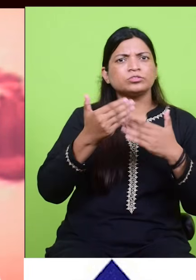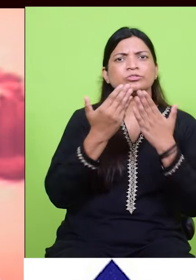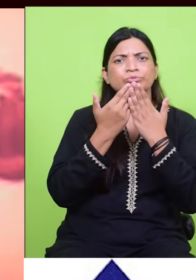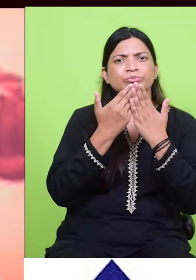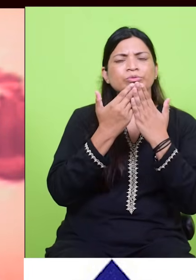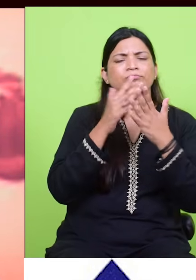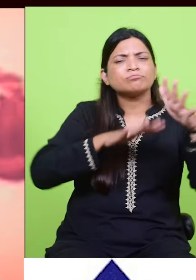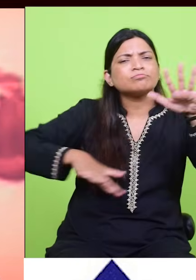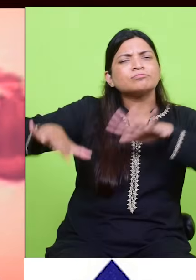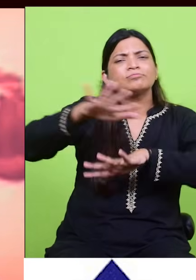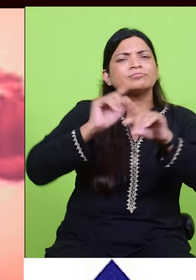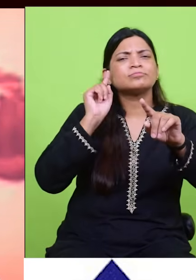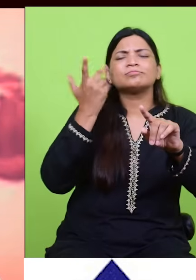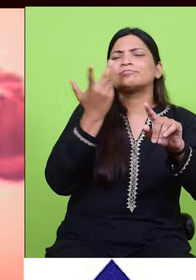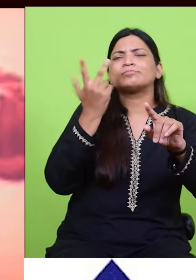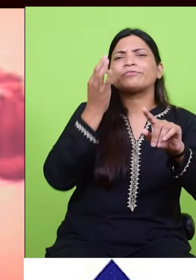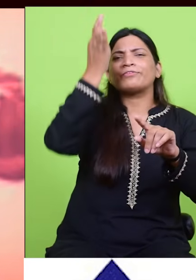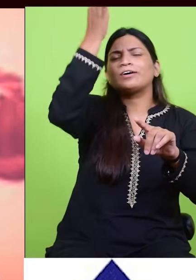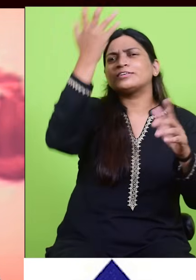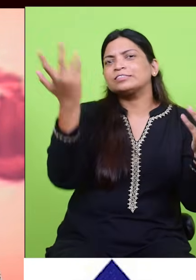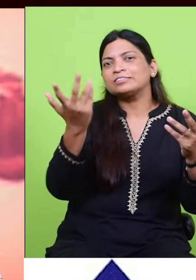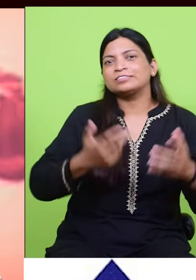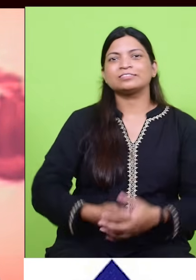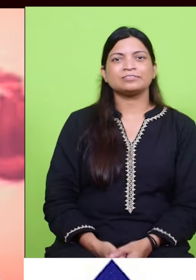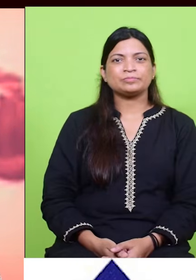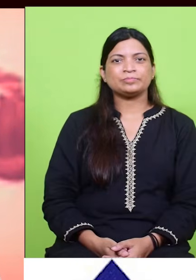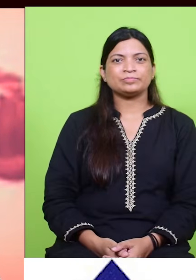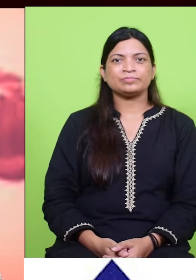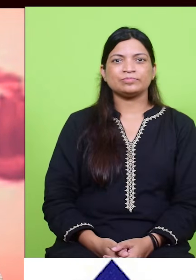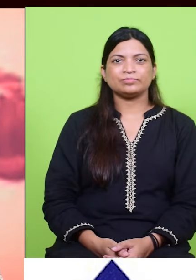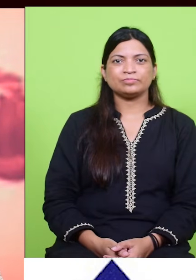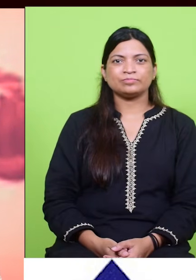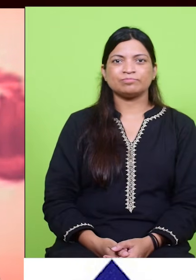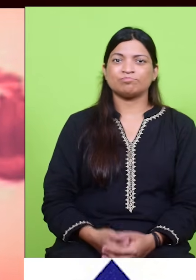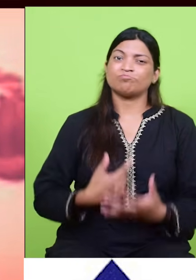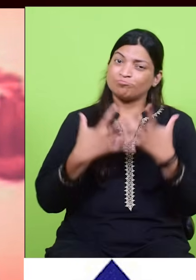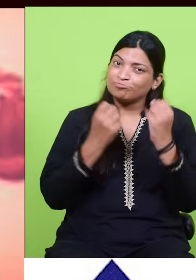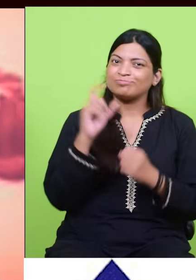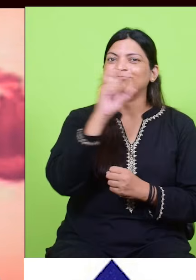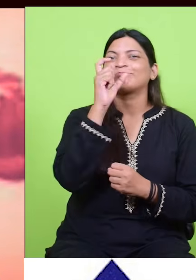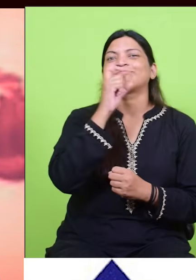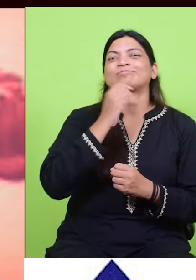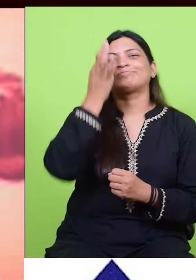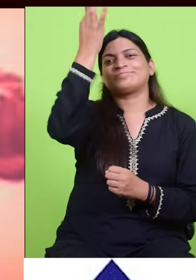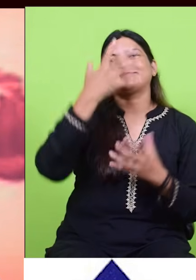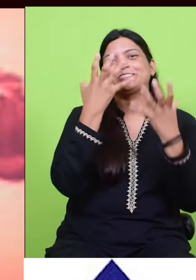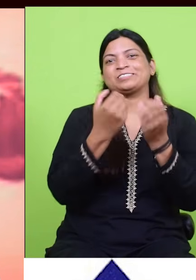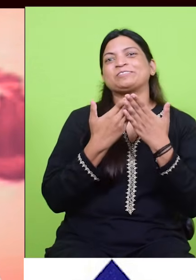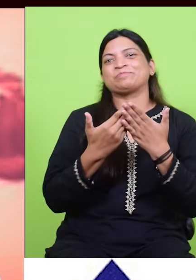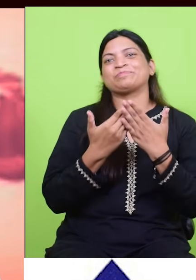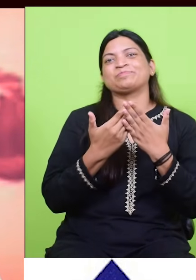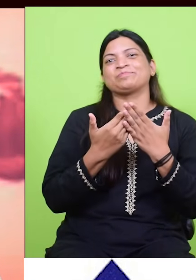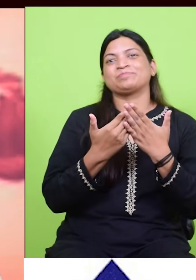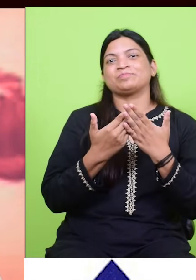क्या पढ़ना चाहेंगे, किस फील्ड में और आगे पढ़ाना चाहेंगे? बिकॉज गुरदीप का जो है मतलब कि आर्ट्स से हम लोगों ने करा